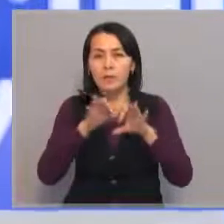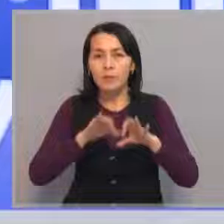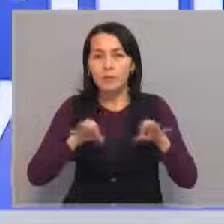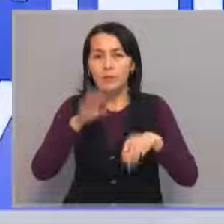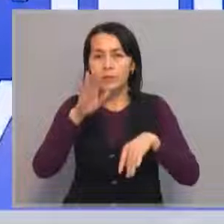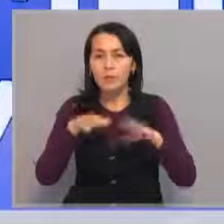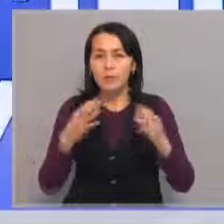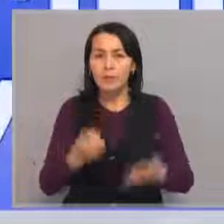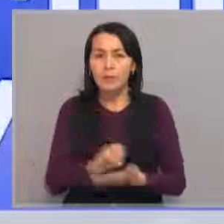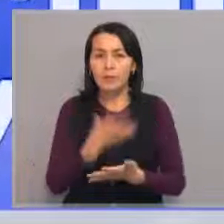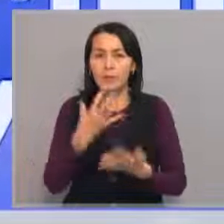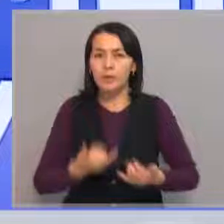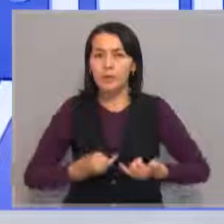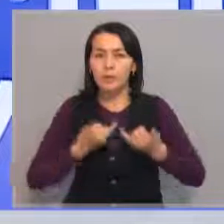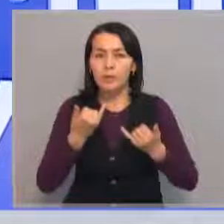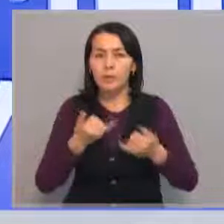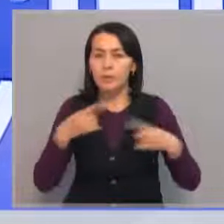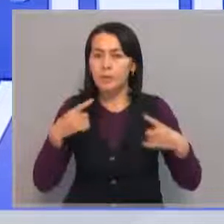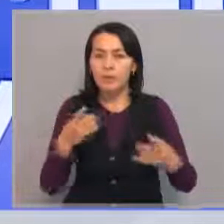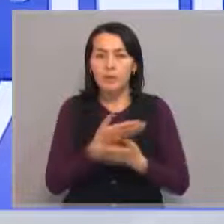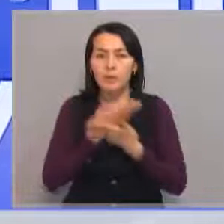артық қасиетті де қымбат ештеңе жоқ деп ойлаймын.